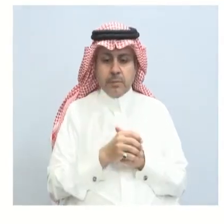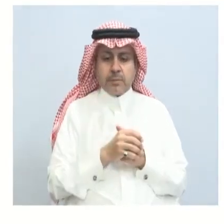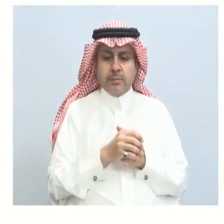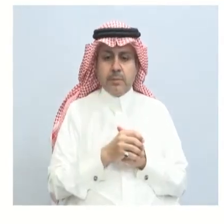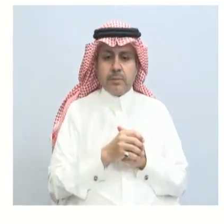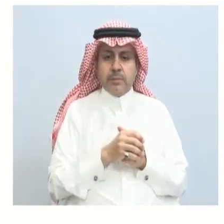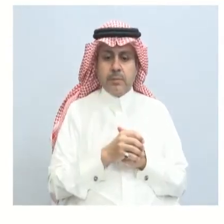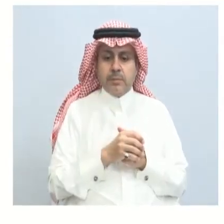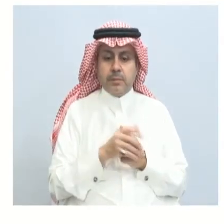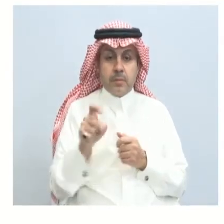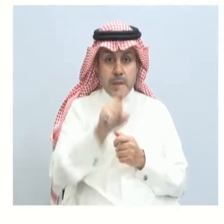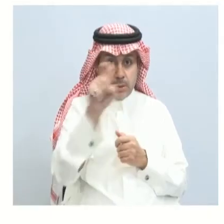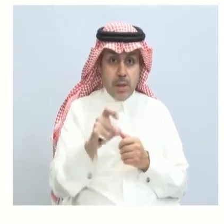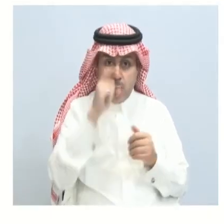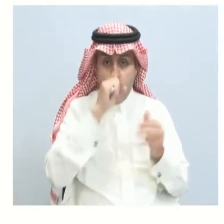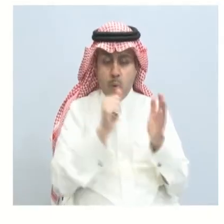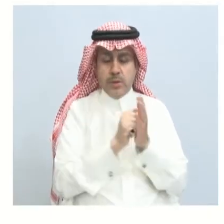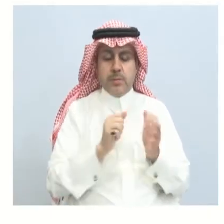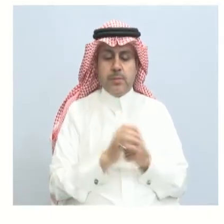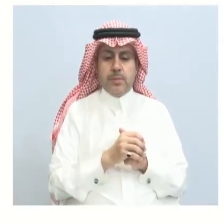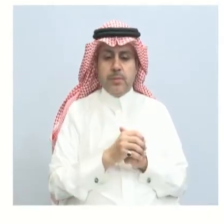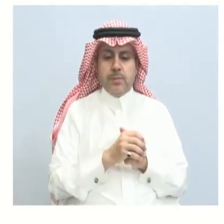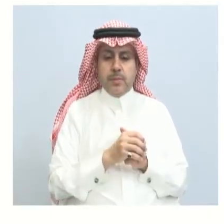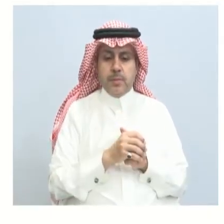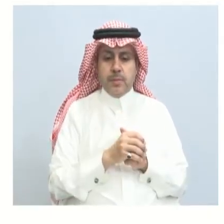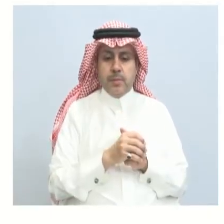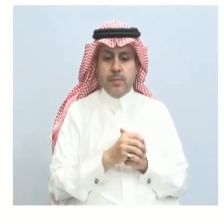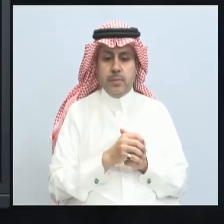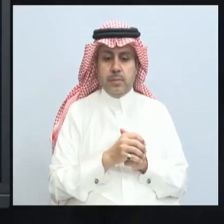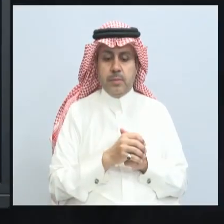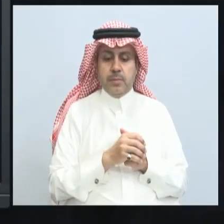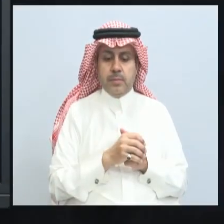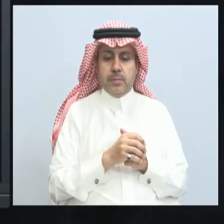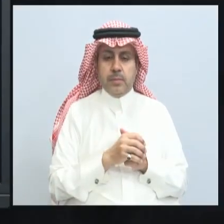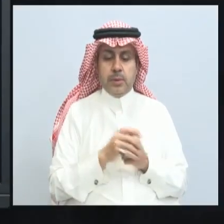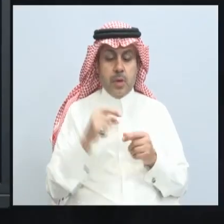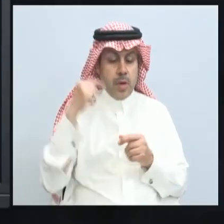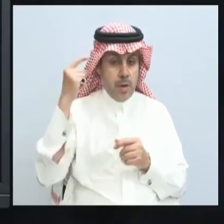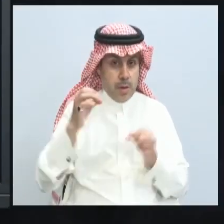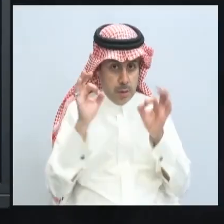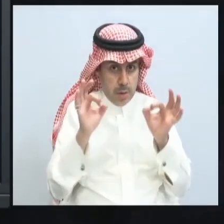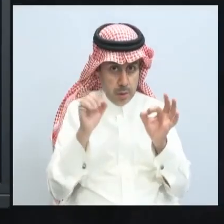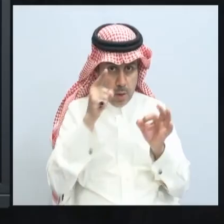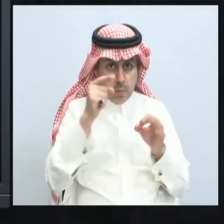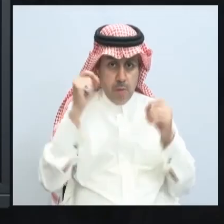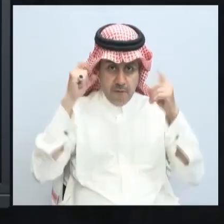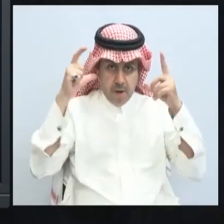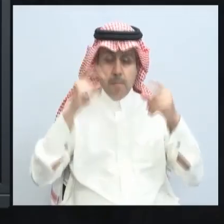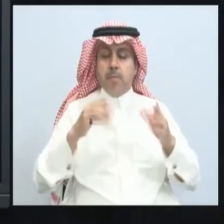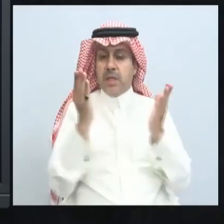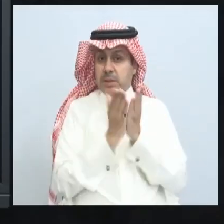ذلك ناتي الى اسئله التقويم الان نريد ان نتاكد عن مدى فهمنا